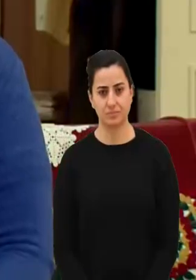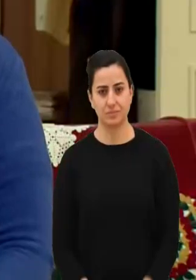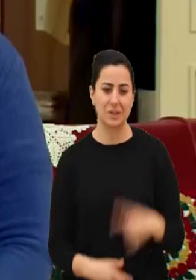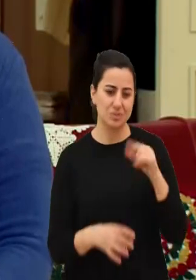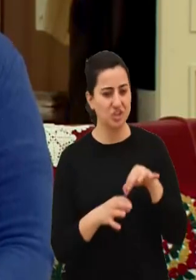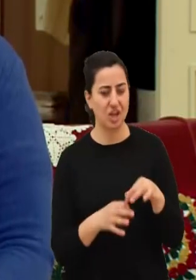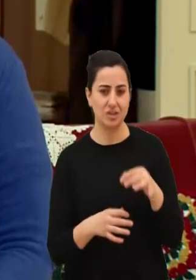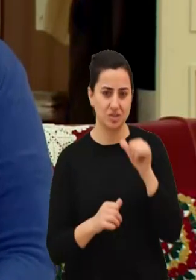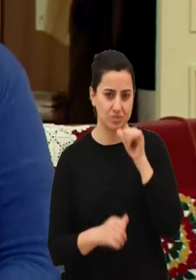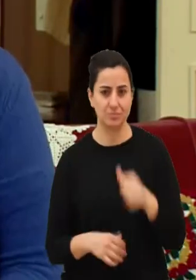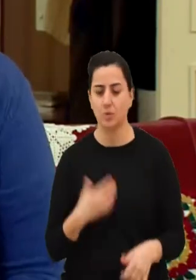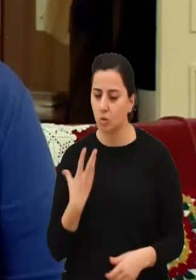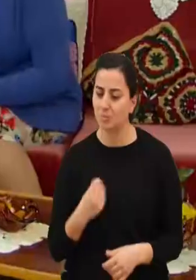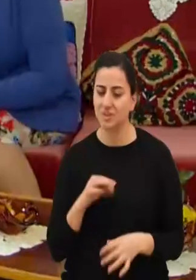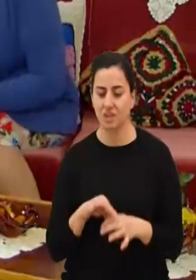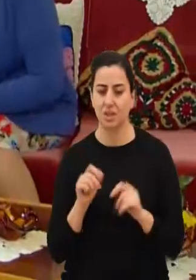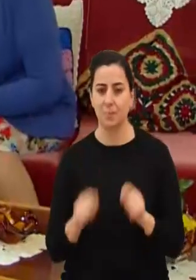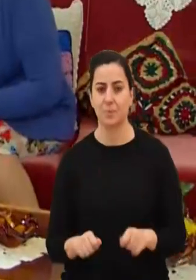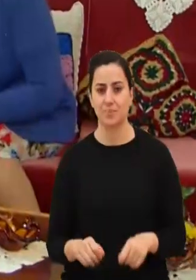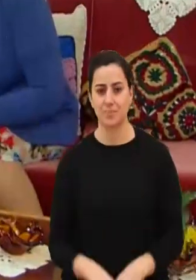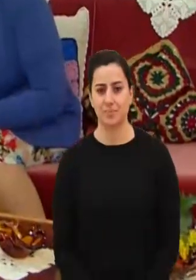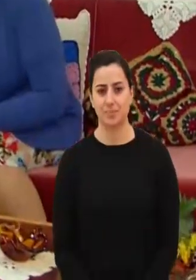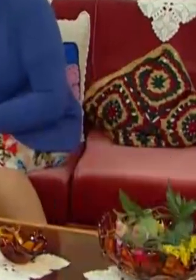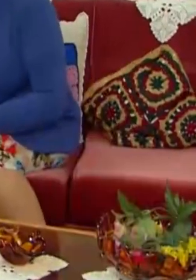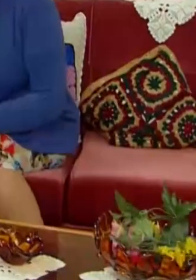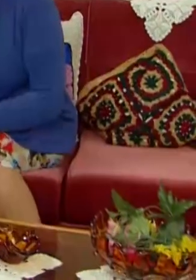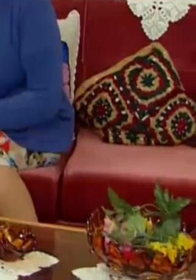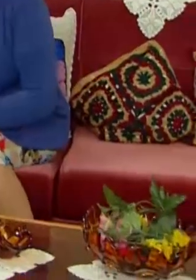hadi. Yaparım ben sana çay yapmam mı ben sana?